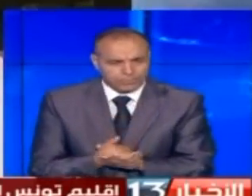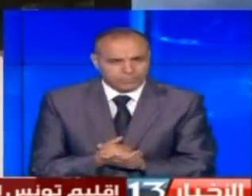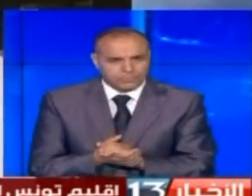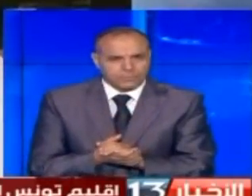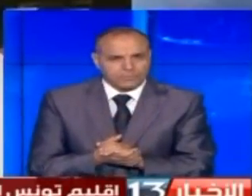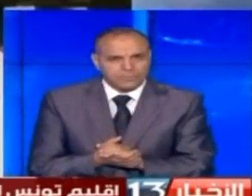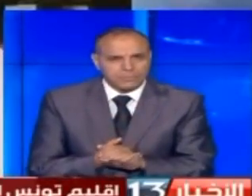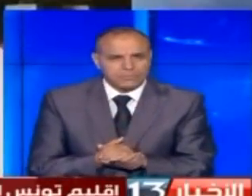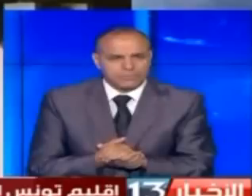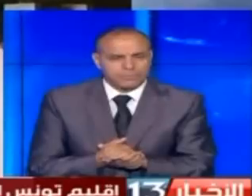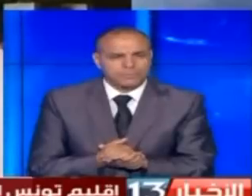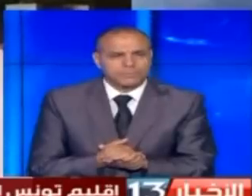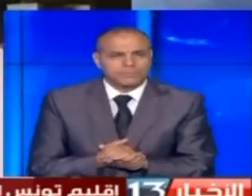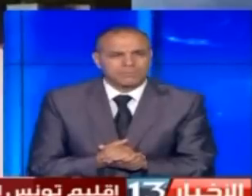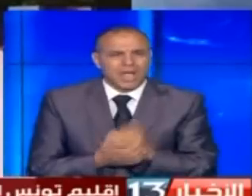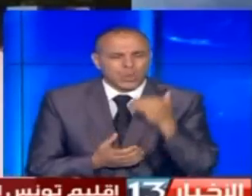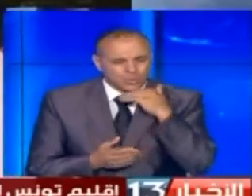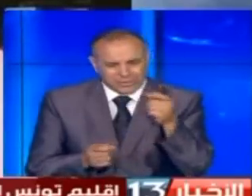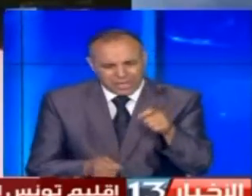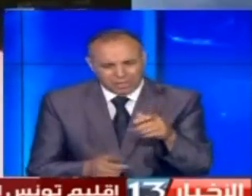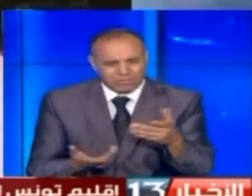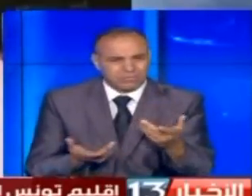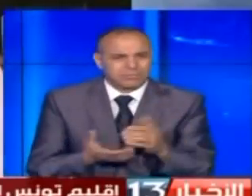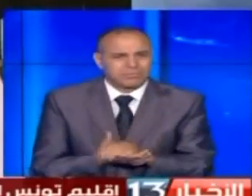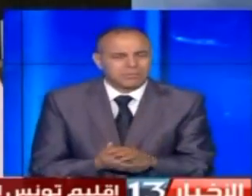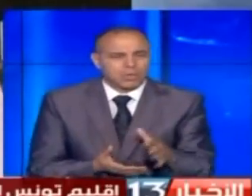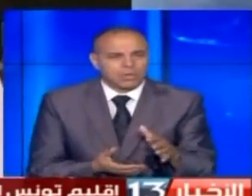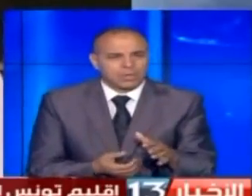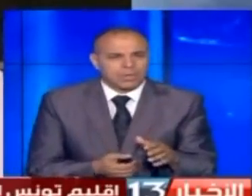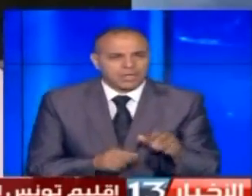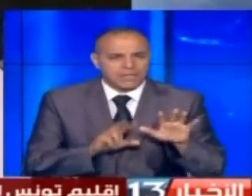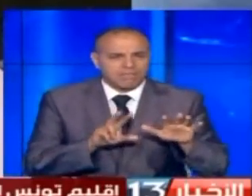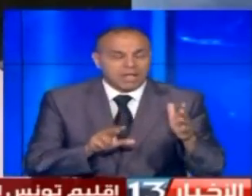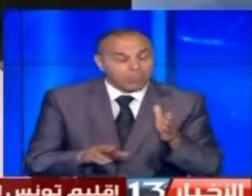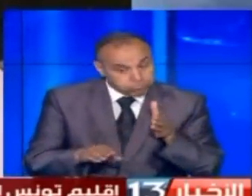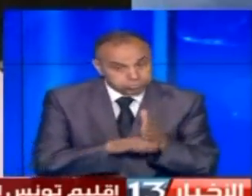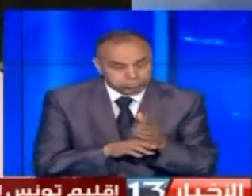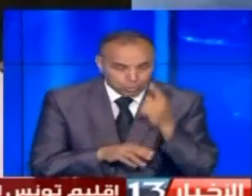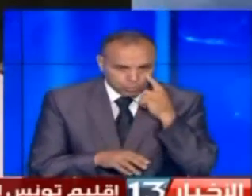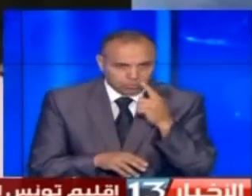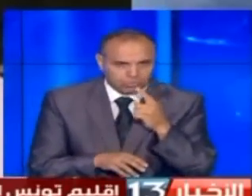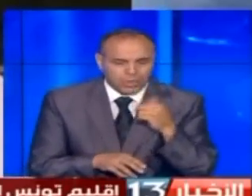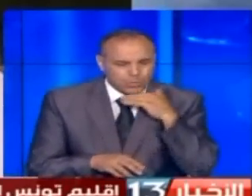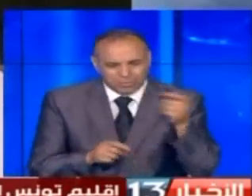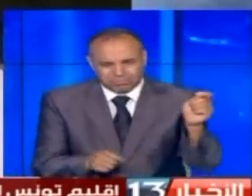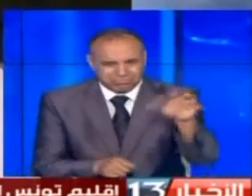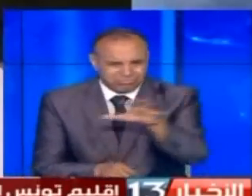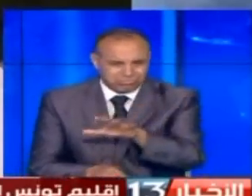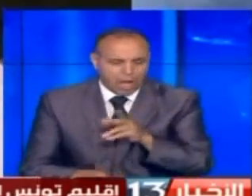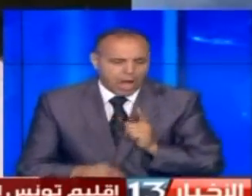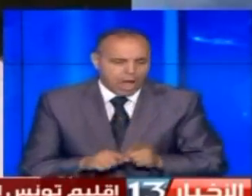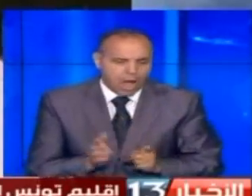معناها فهمتني الفضلات، عندنا ما يقارب 84 تدخل معناها فيما يخص معناها وضع الفضلات في مكان